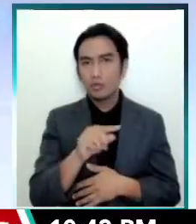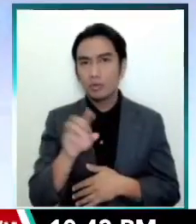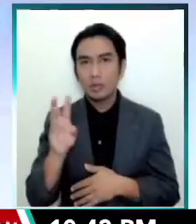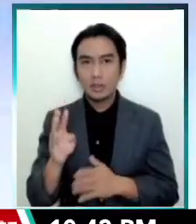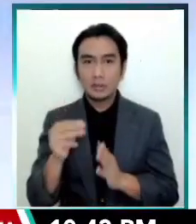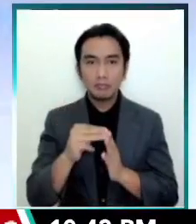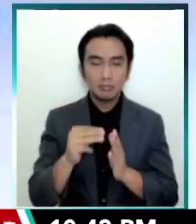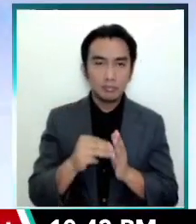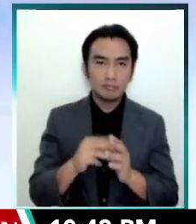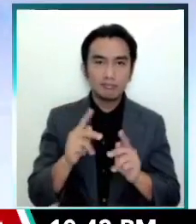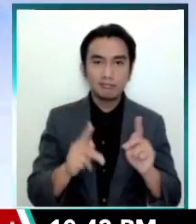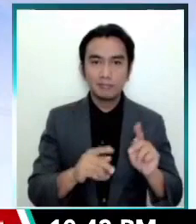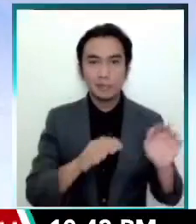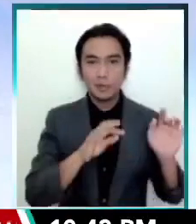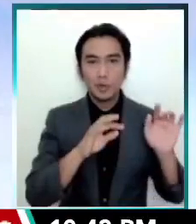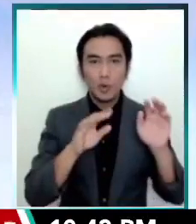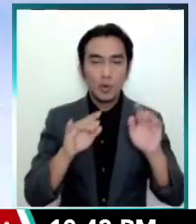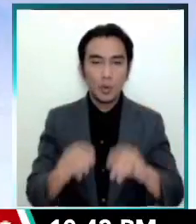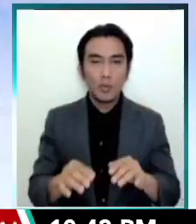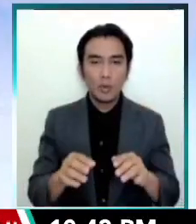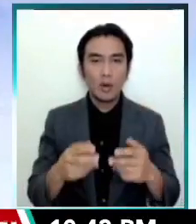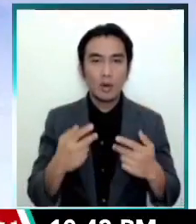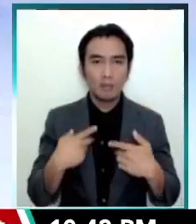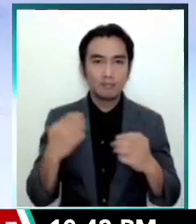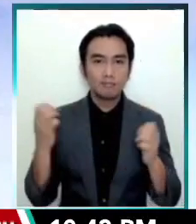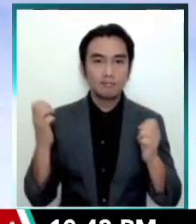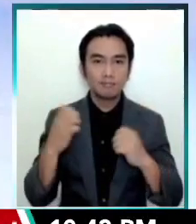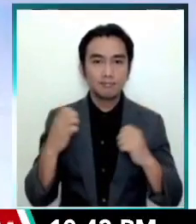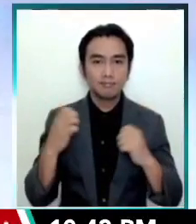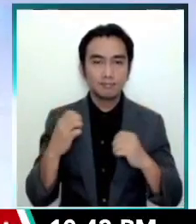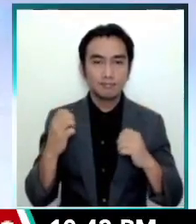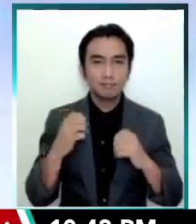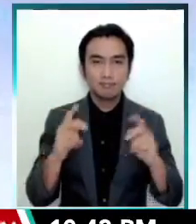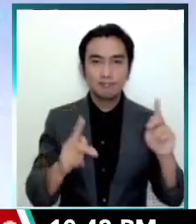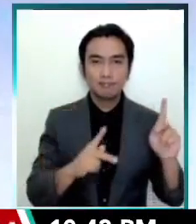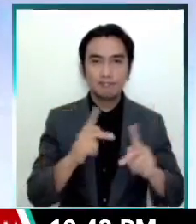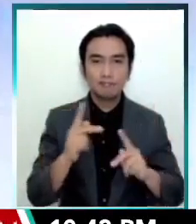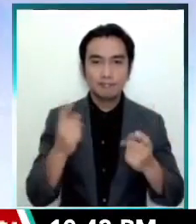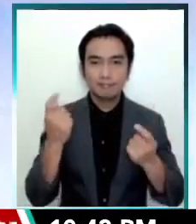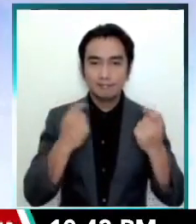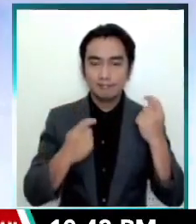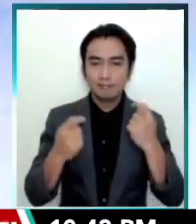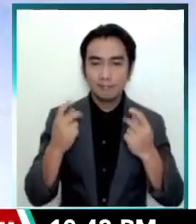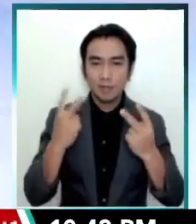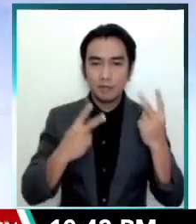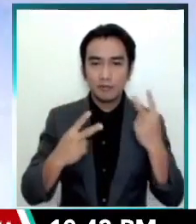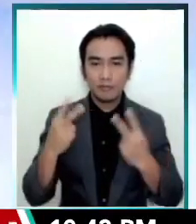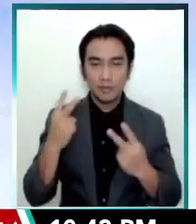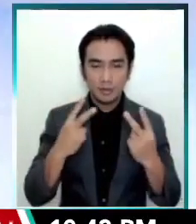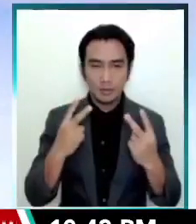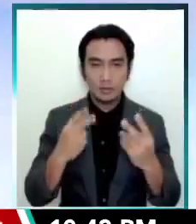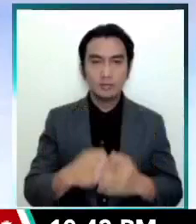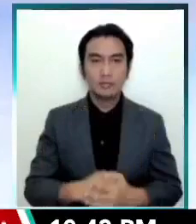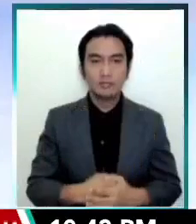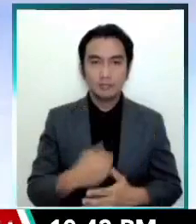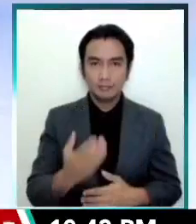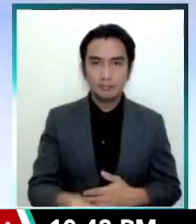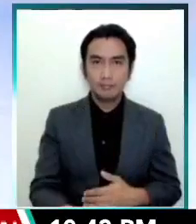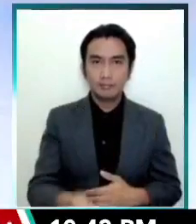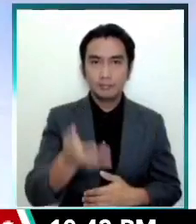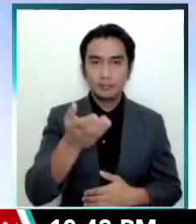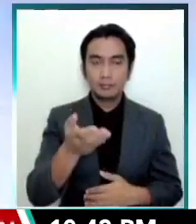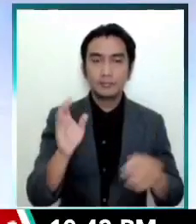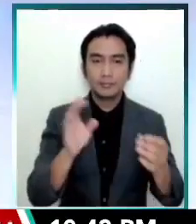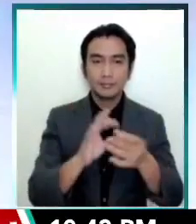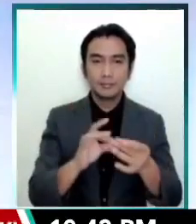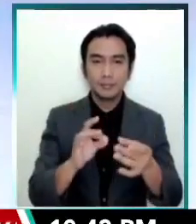ang inaasahang pupunta roon. May live report si John Sala ng GMA Regional TV 1 Western Visayas.